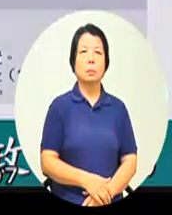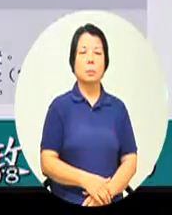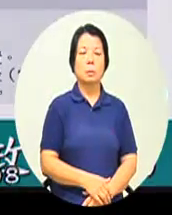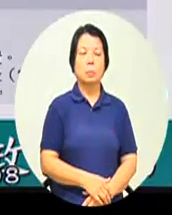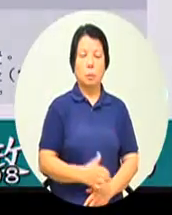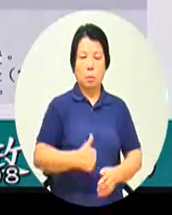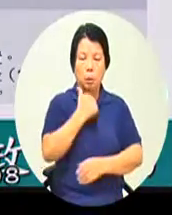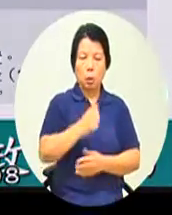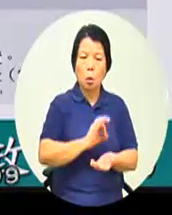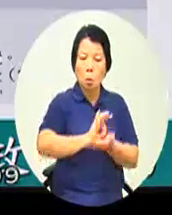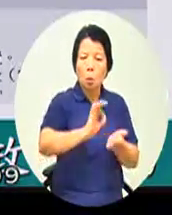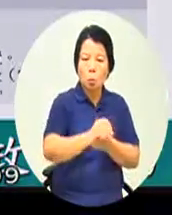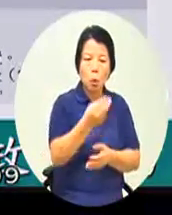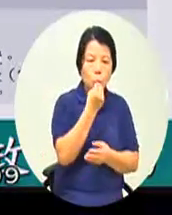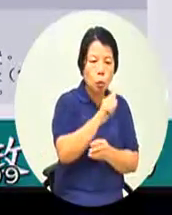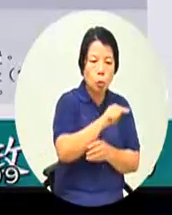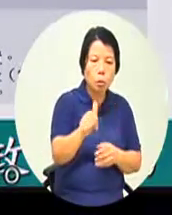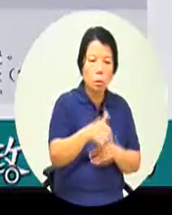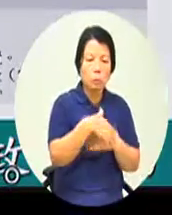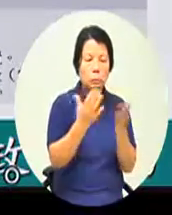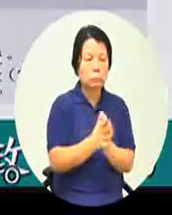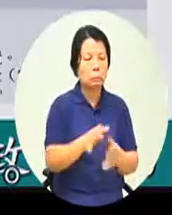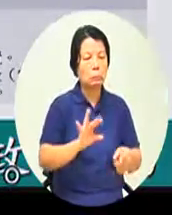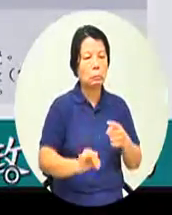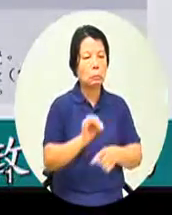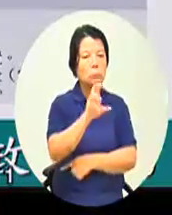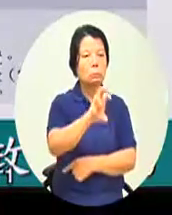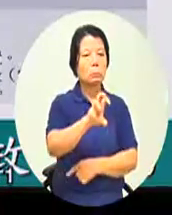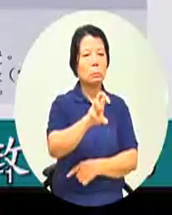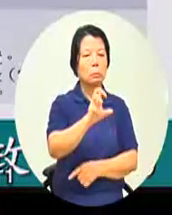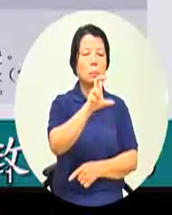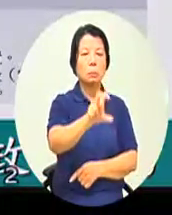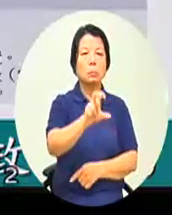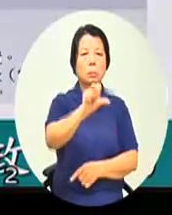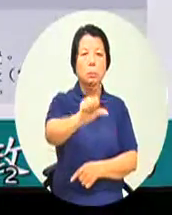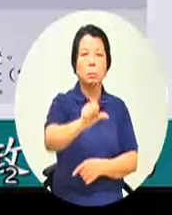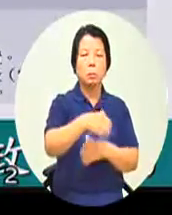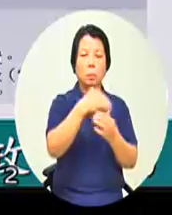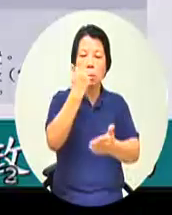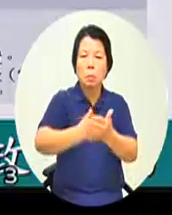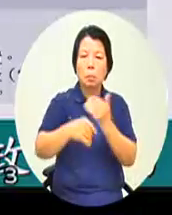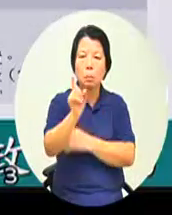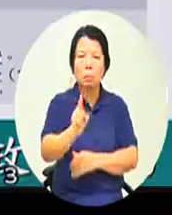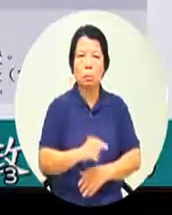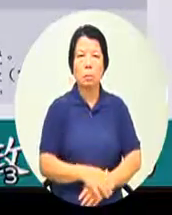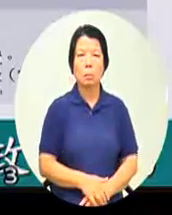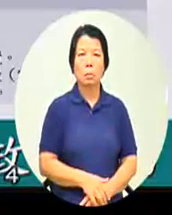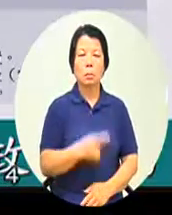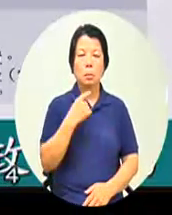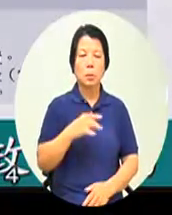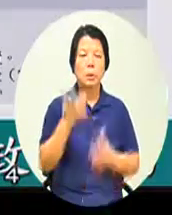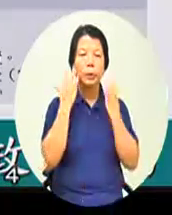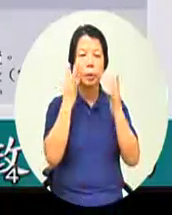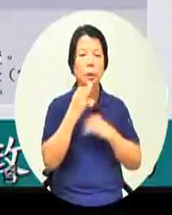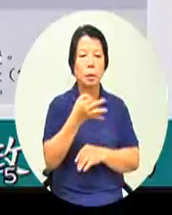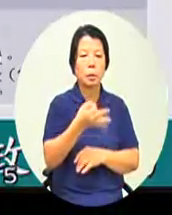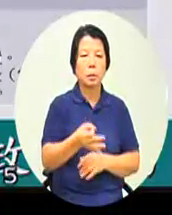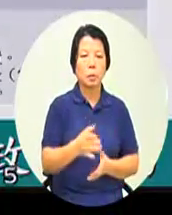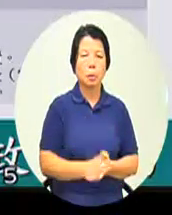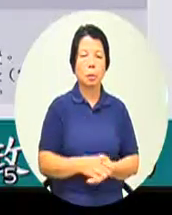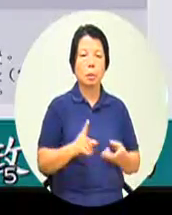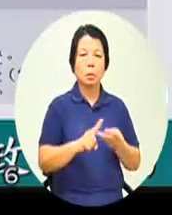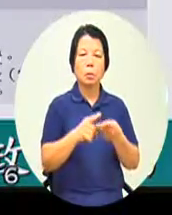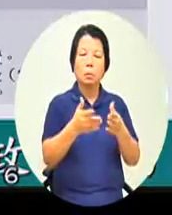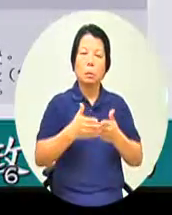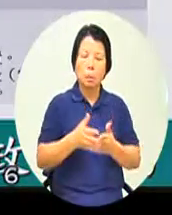真正用在食材剩75%，恁敢扣什么？这个菜金就是主要剩75%